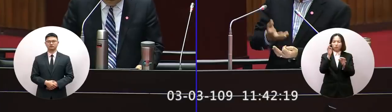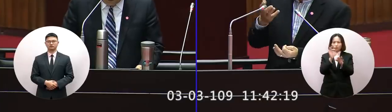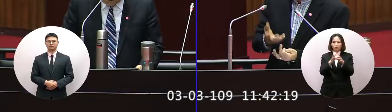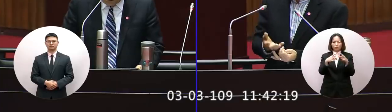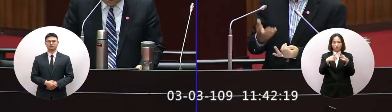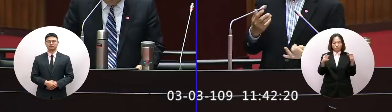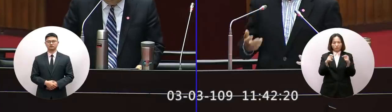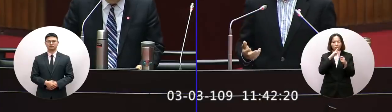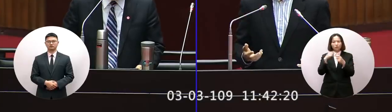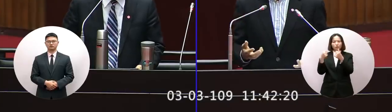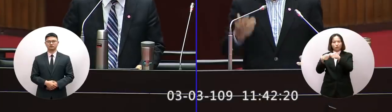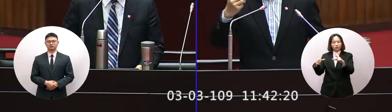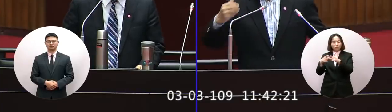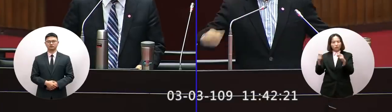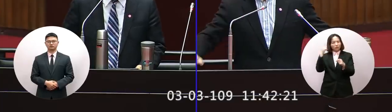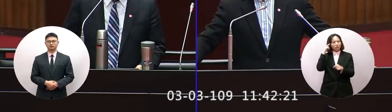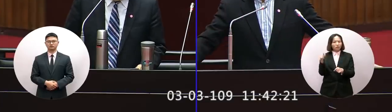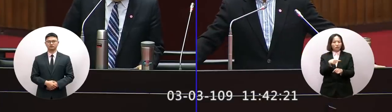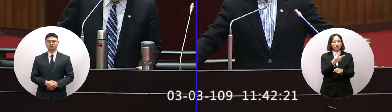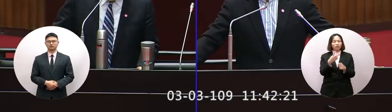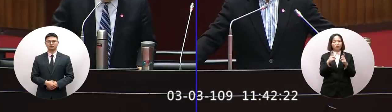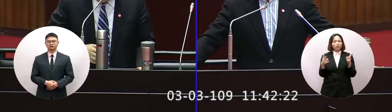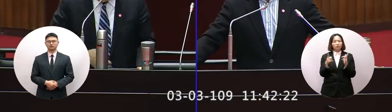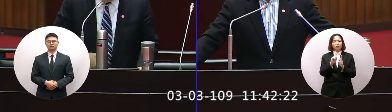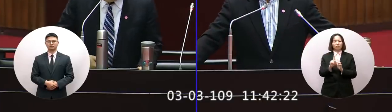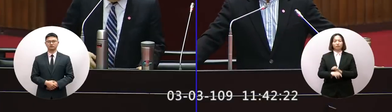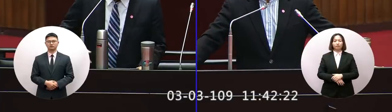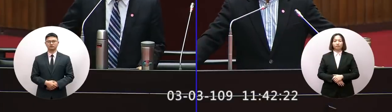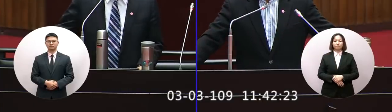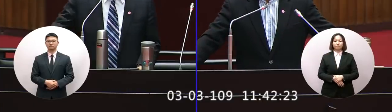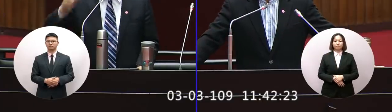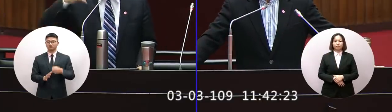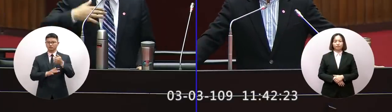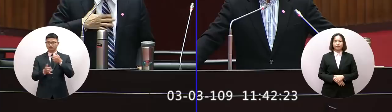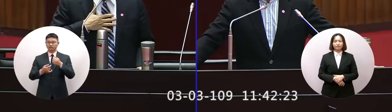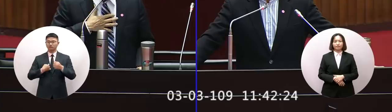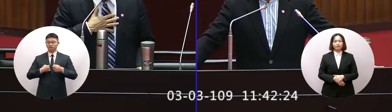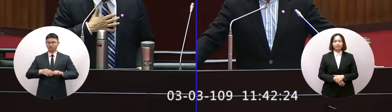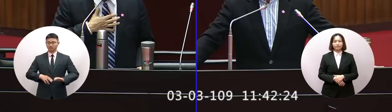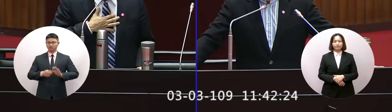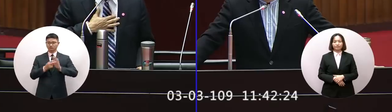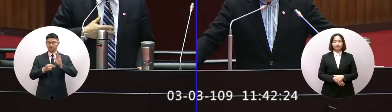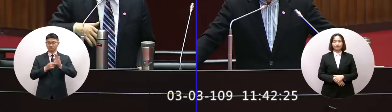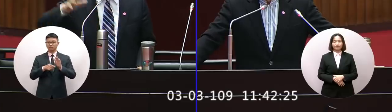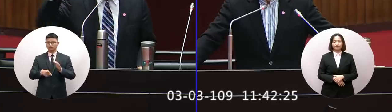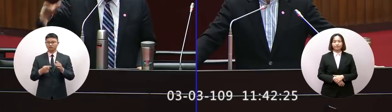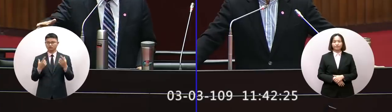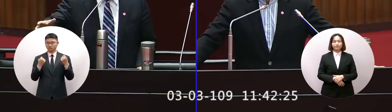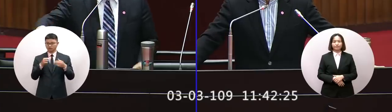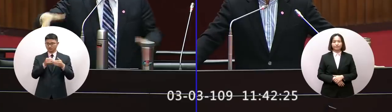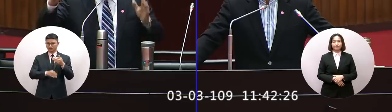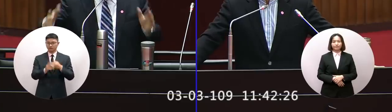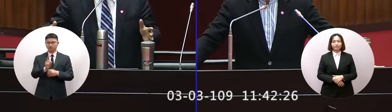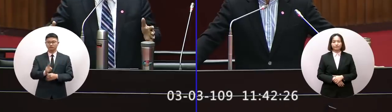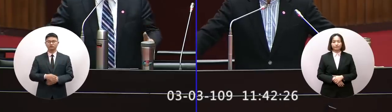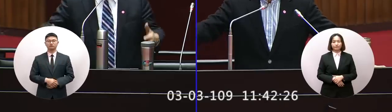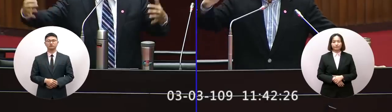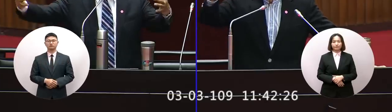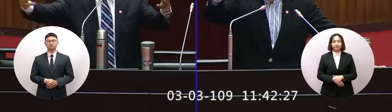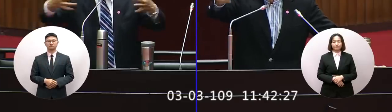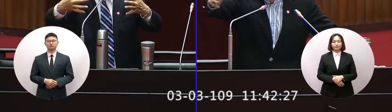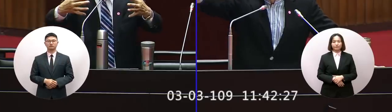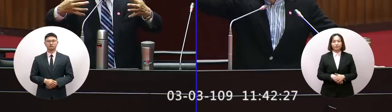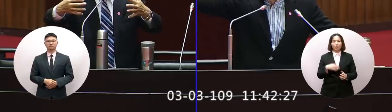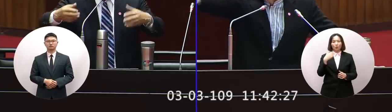券 少做抵用券你知道嗎那個委員是這樣啦我說一個完全就是說這次